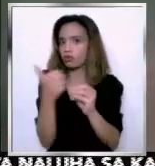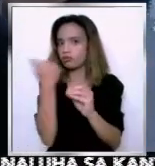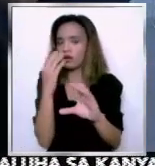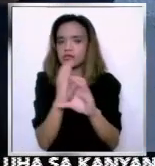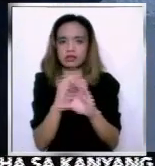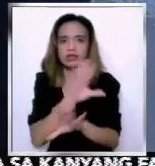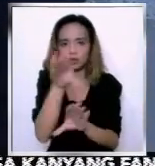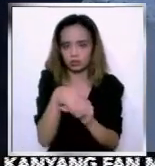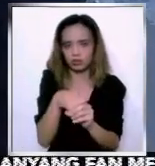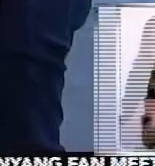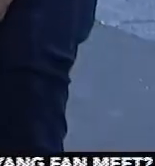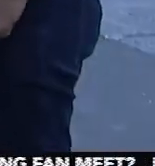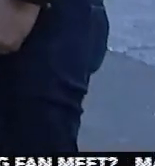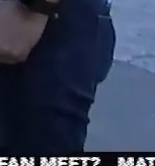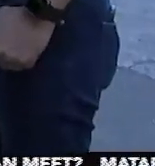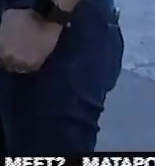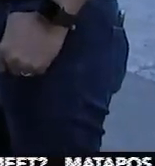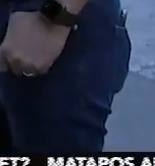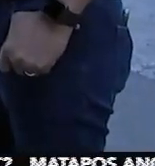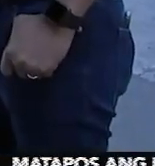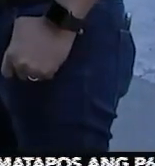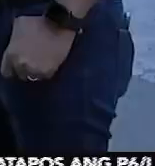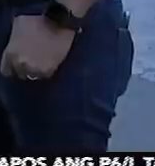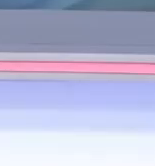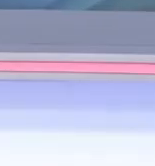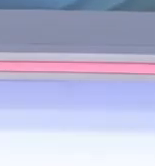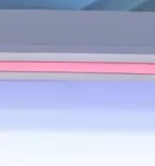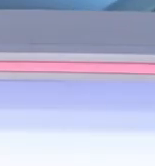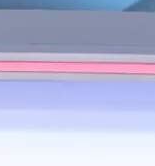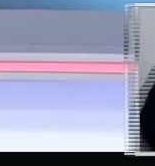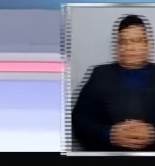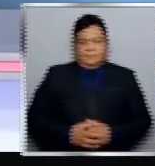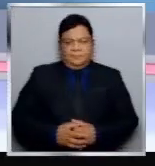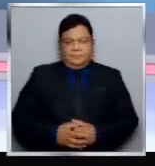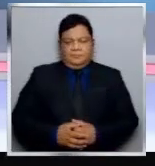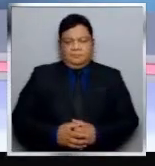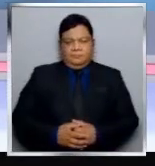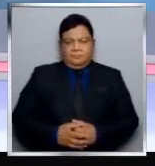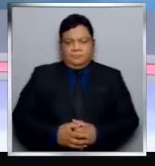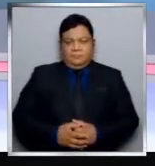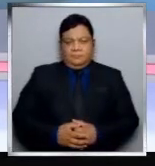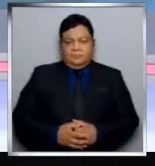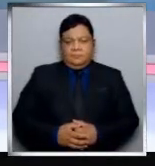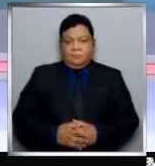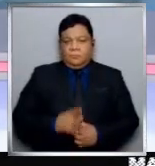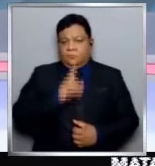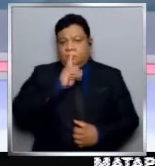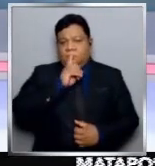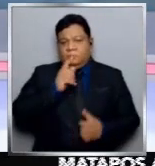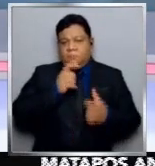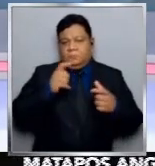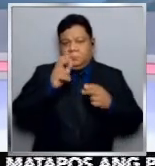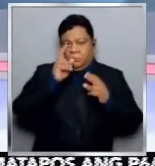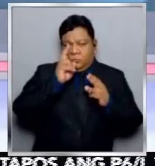racing. John Consulta, nakatutok, 24 oras. Isang karangalan at malaking responsibilidad para